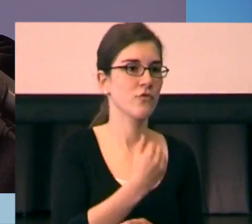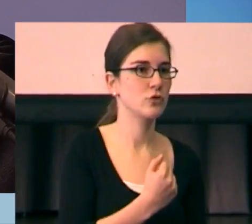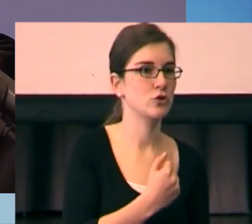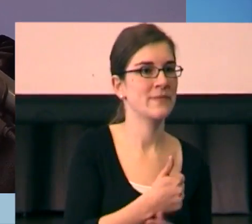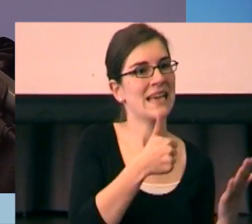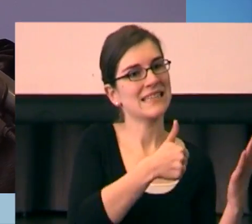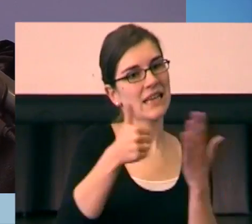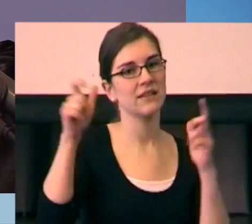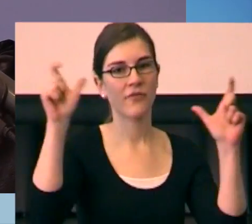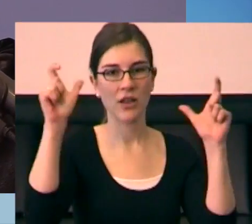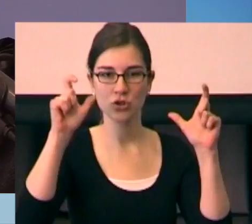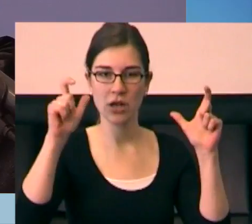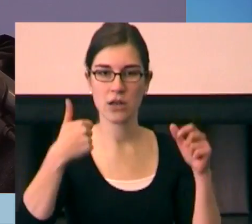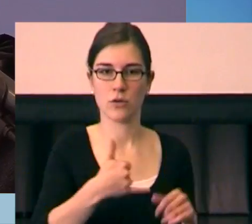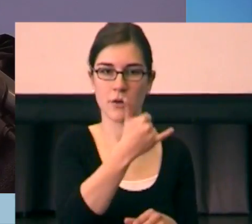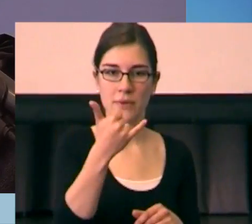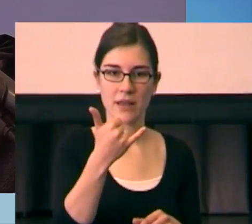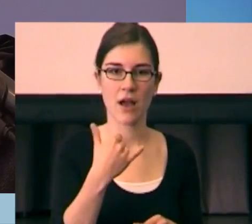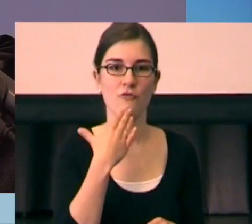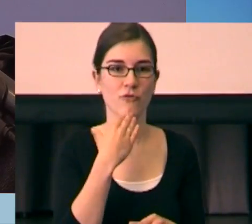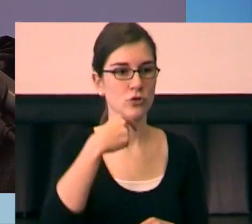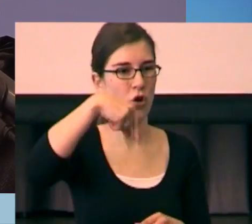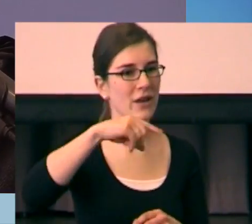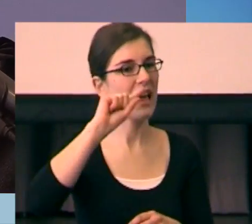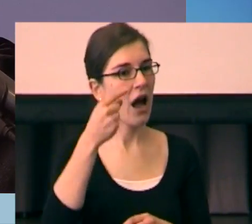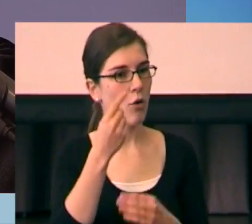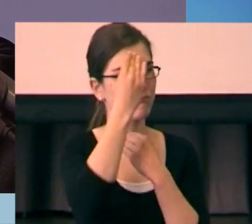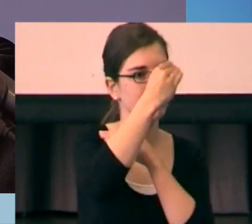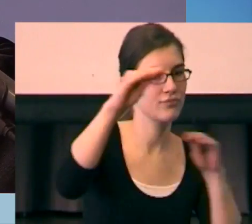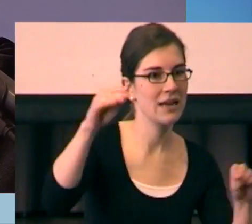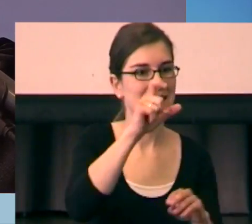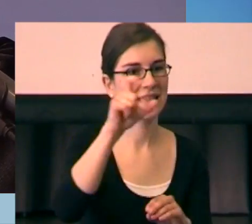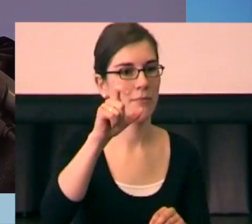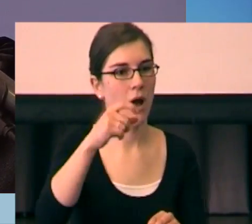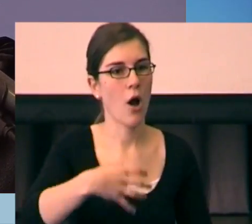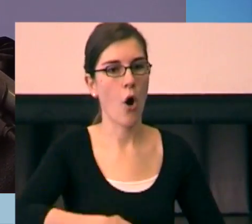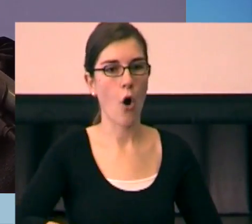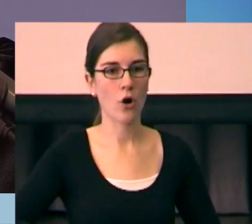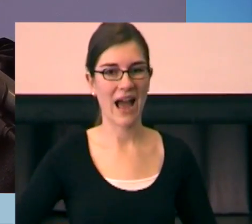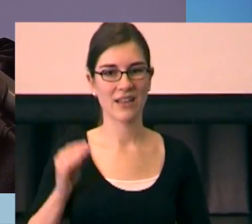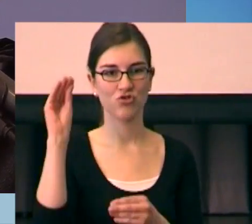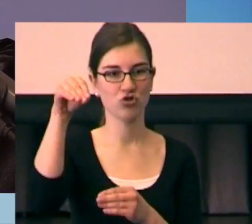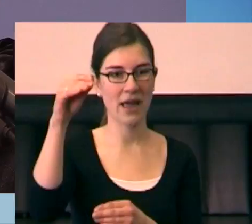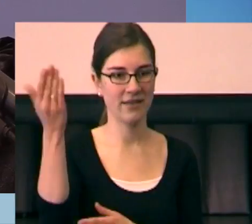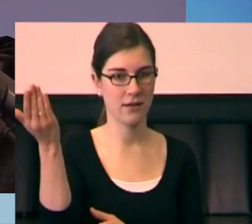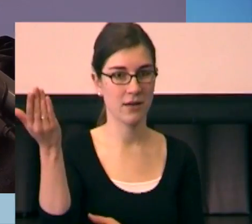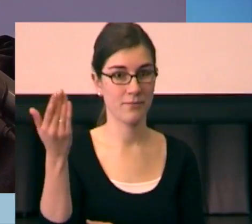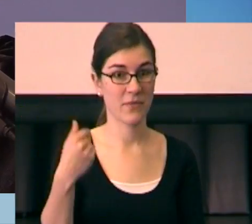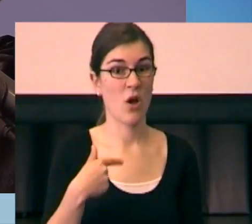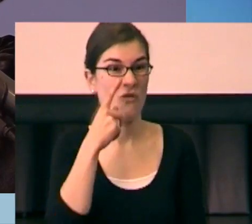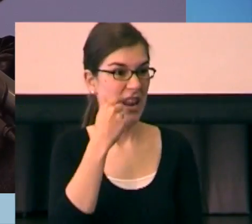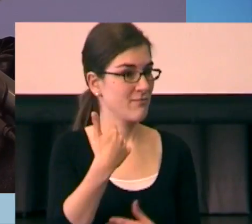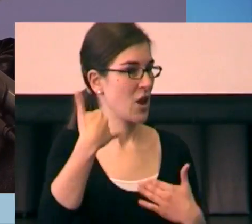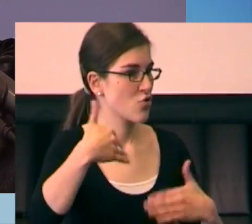im Jahr, über das Thema Organspende informieren. Und ich würde Sie herzlich bitten, sofern Sie das noch nicht getan